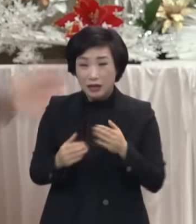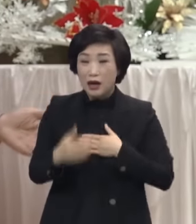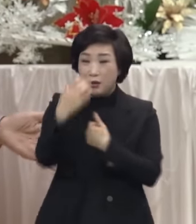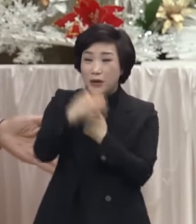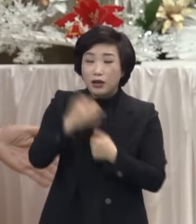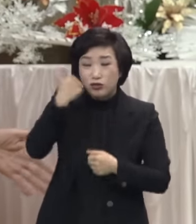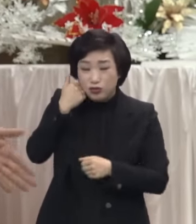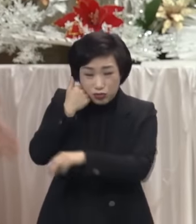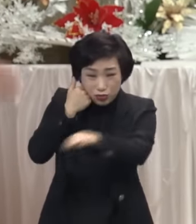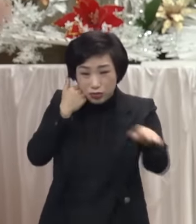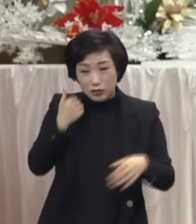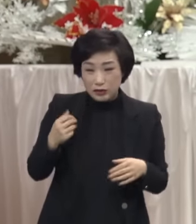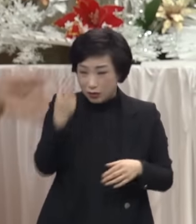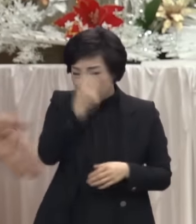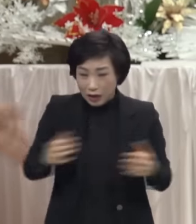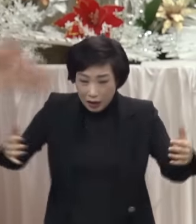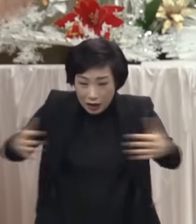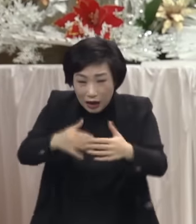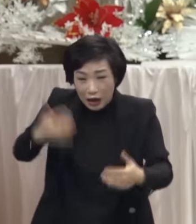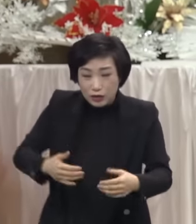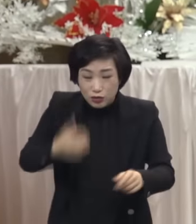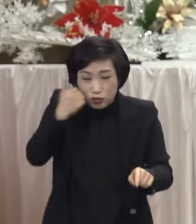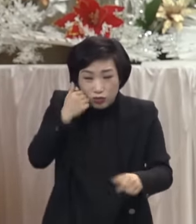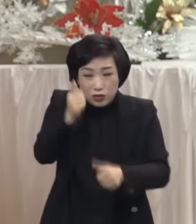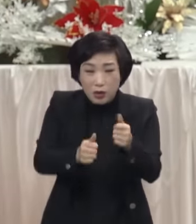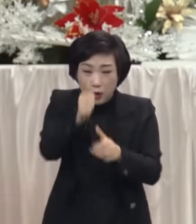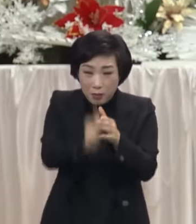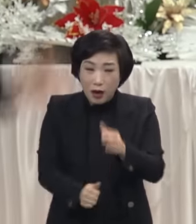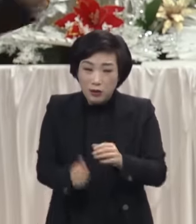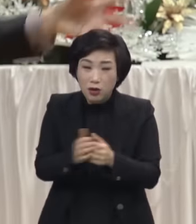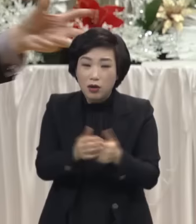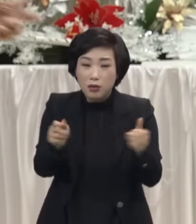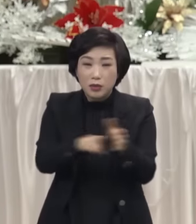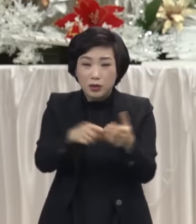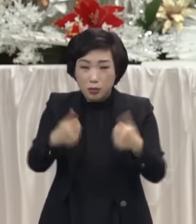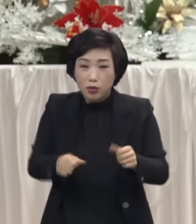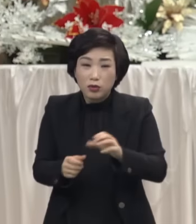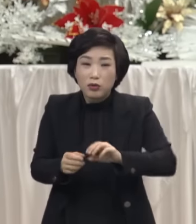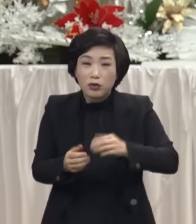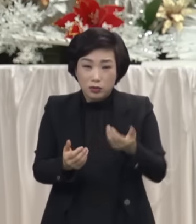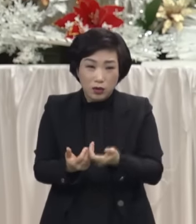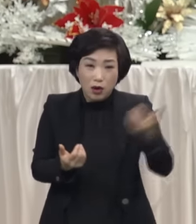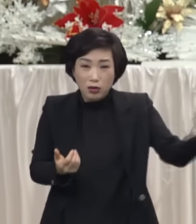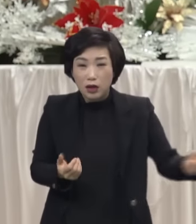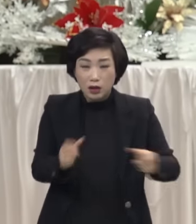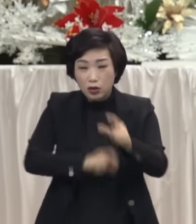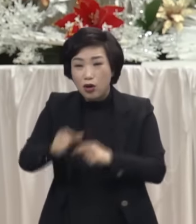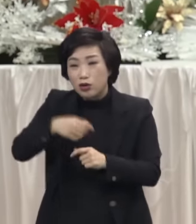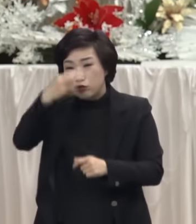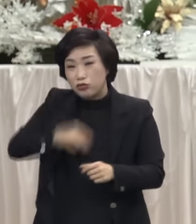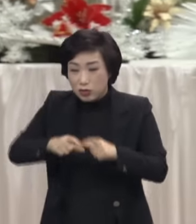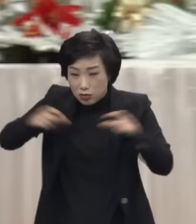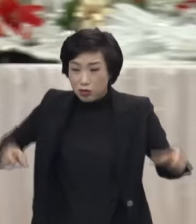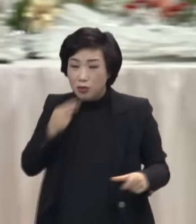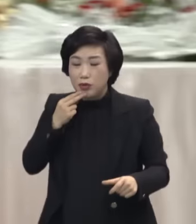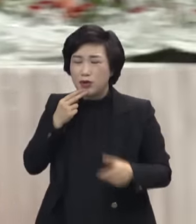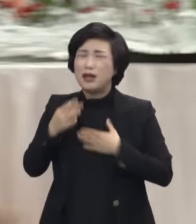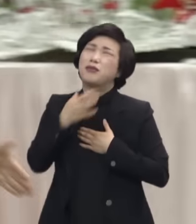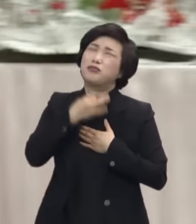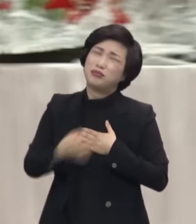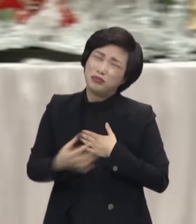맡긴 영혼들을 내가 관리하지 못해서 시험 들고 떠났다면, 더 보태서 전도하지 못했다면 이보다 불행한 일은